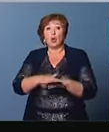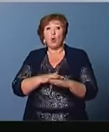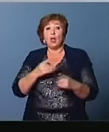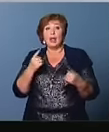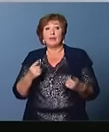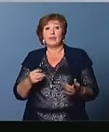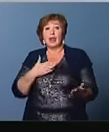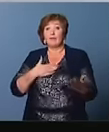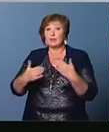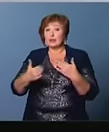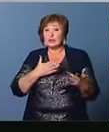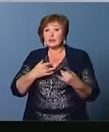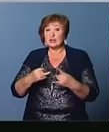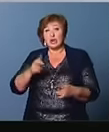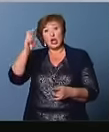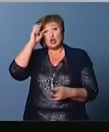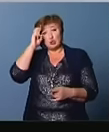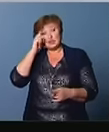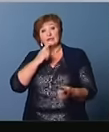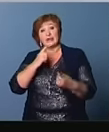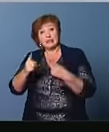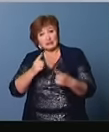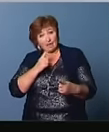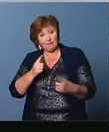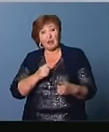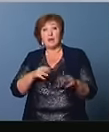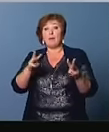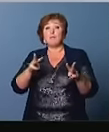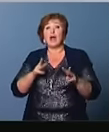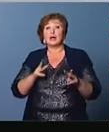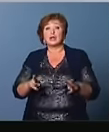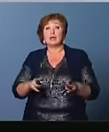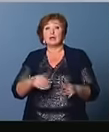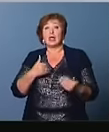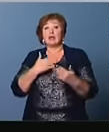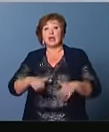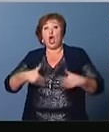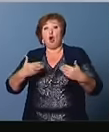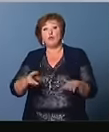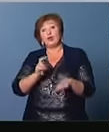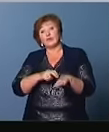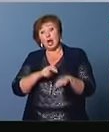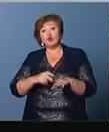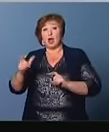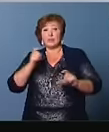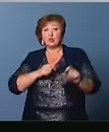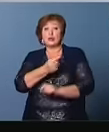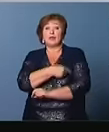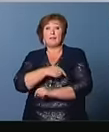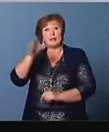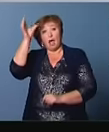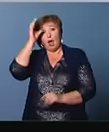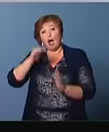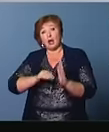Да и вообще, чем занимается Государственный совет, спикер парламента накануне рассказал будущим врачам. Студентам медакадемии провели